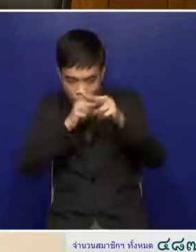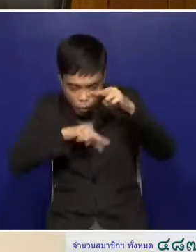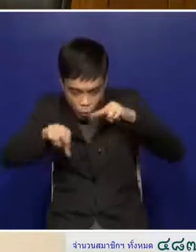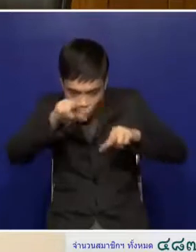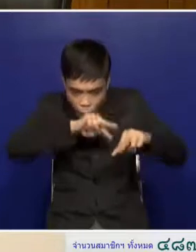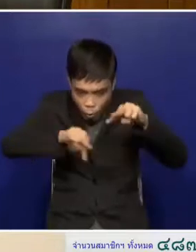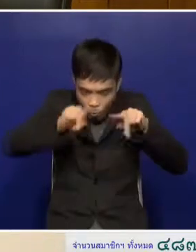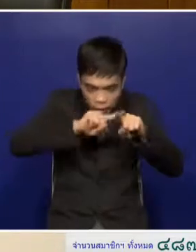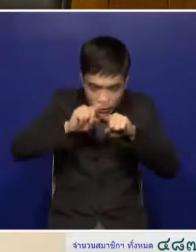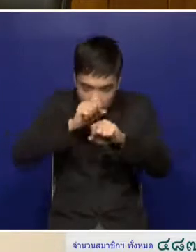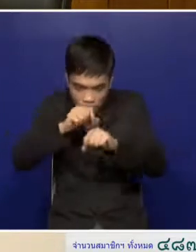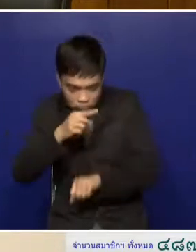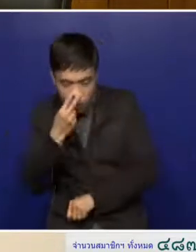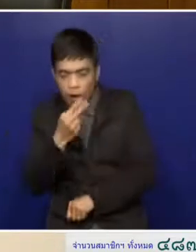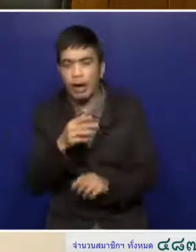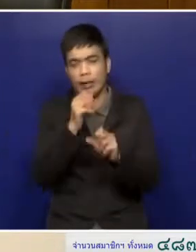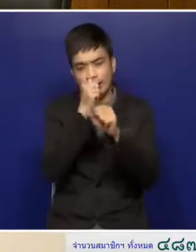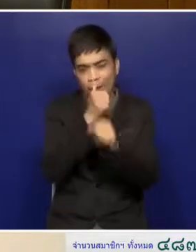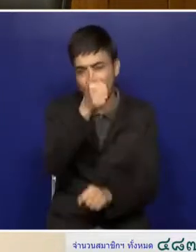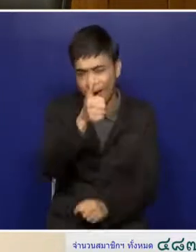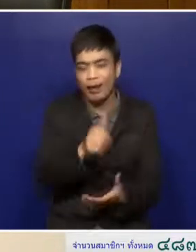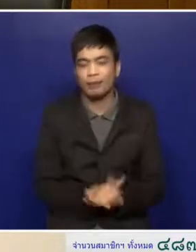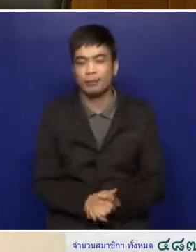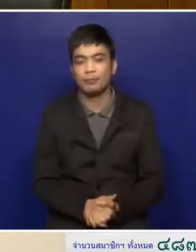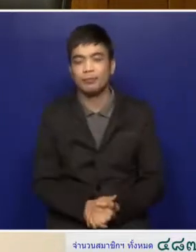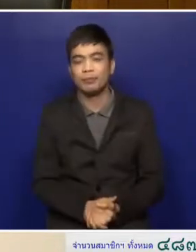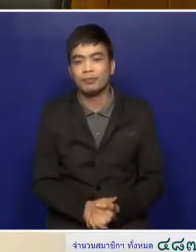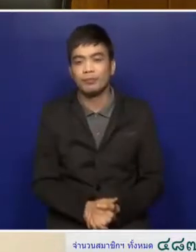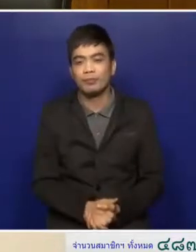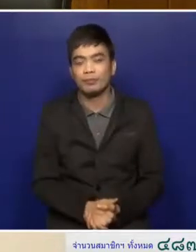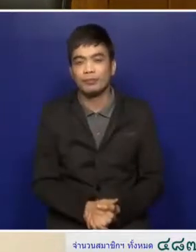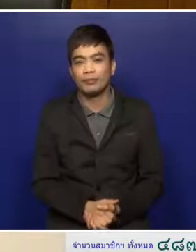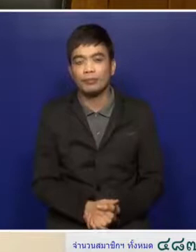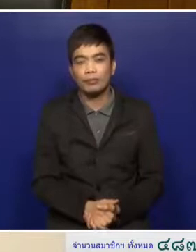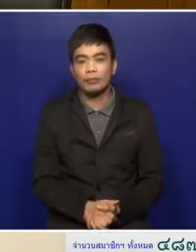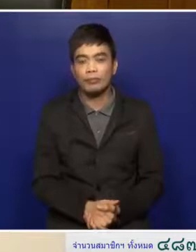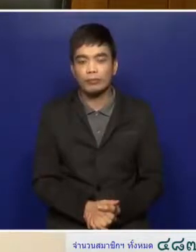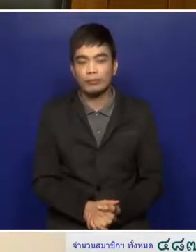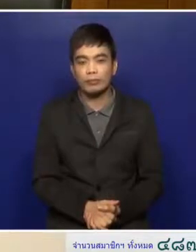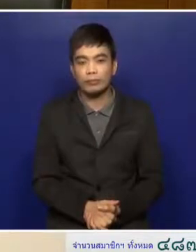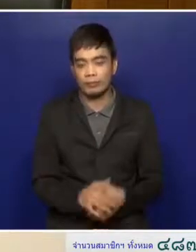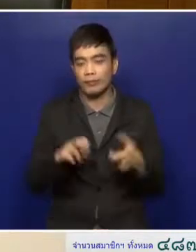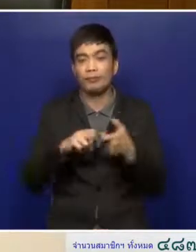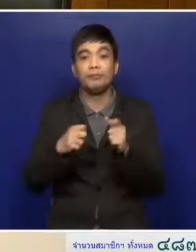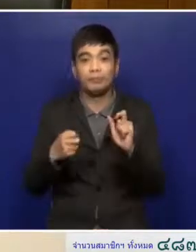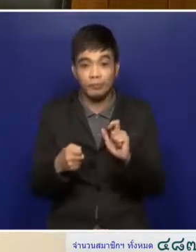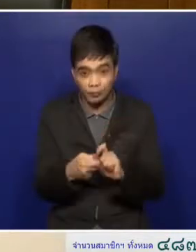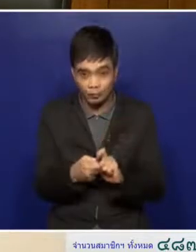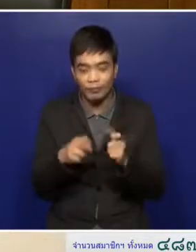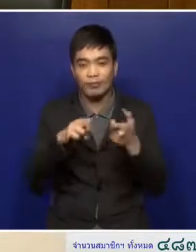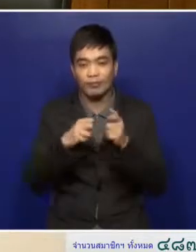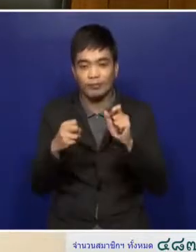ผมก็คิดว่าก็สามารถที่จะควบคุมได้นะครับต้องเรียนกับท่านประธานว่าปัญหาพืชกระท่อมเป็นปัญหา